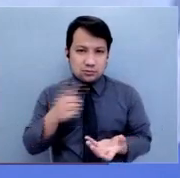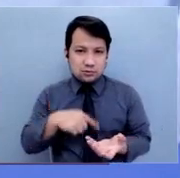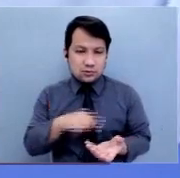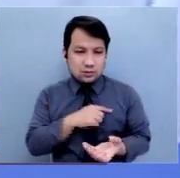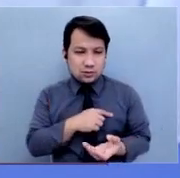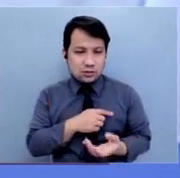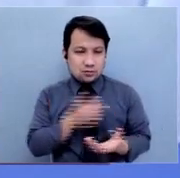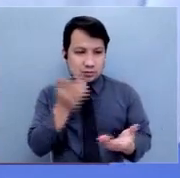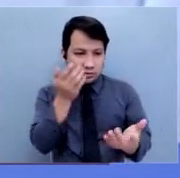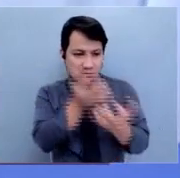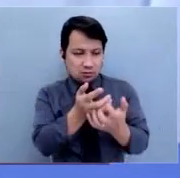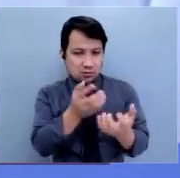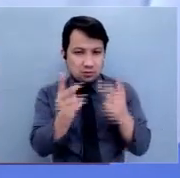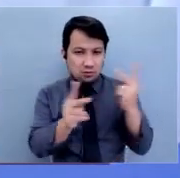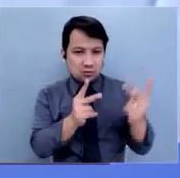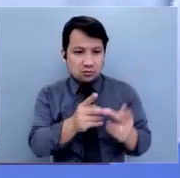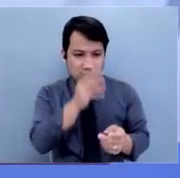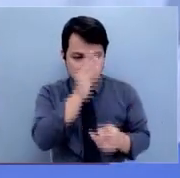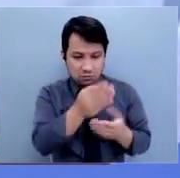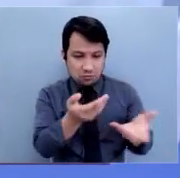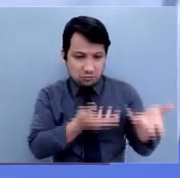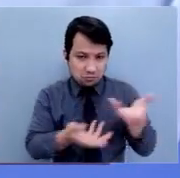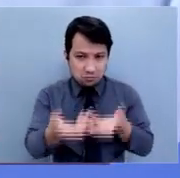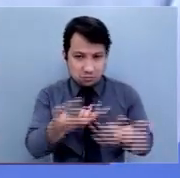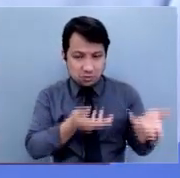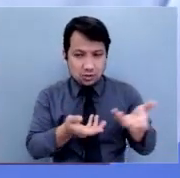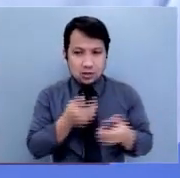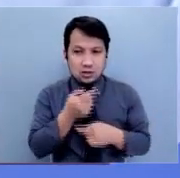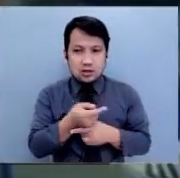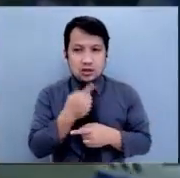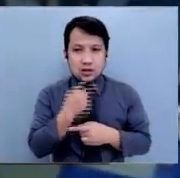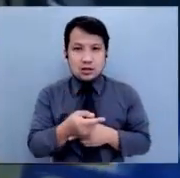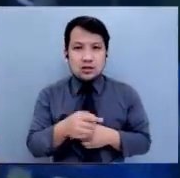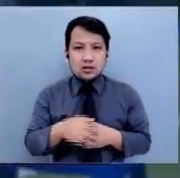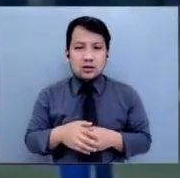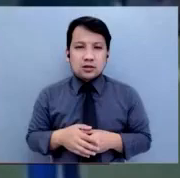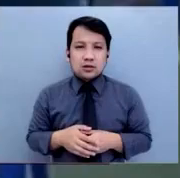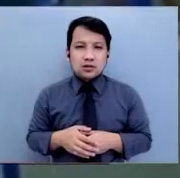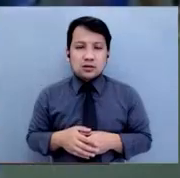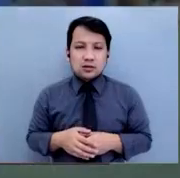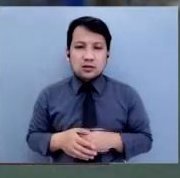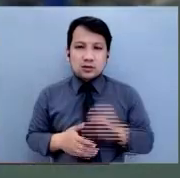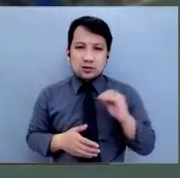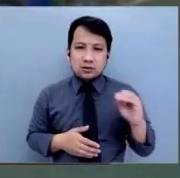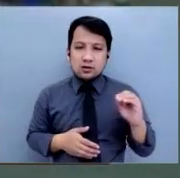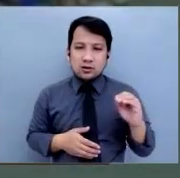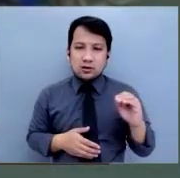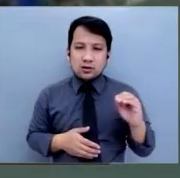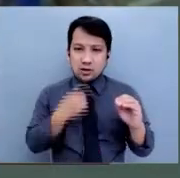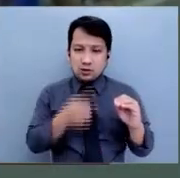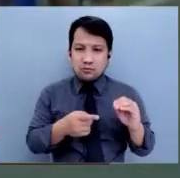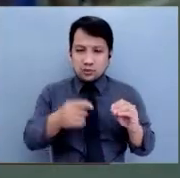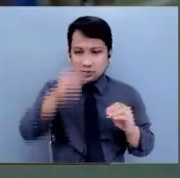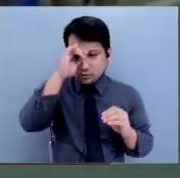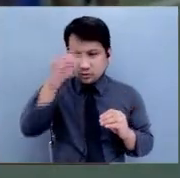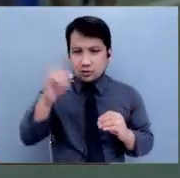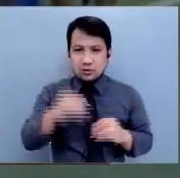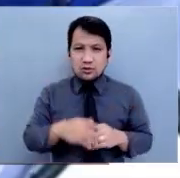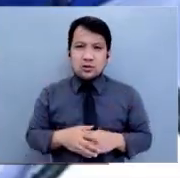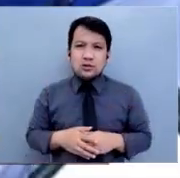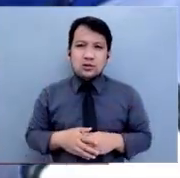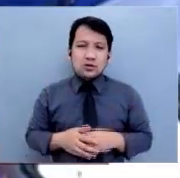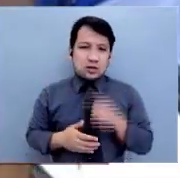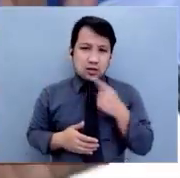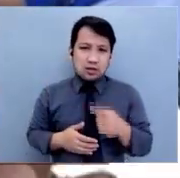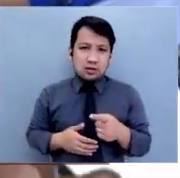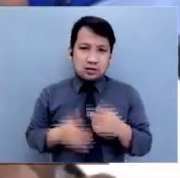engaging people in a dialogue na we listen to them, they listen to us. Sabi naman ni Mayor Isko Moreno, ma-achieve nila